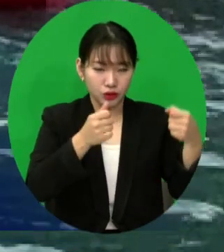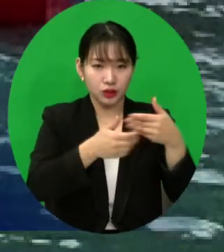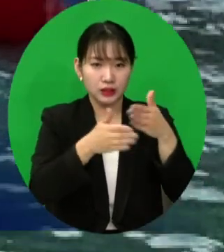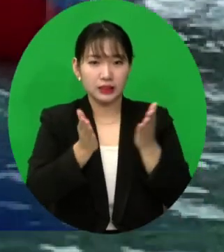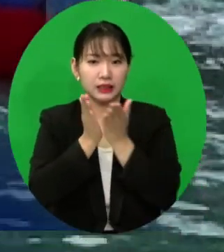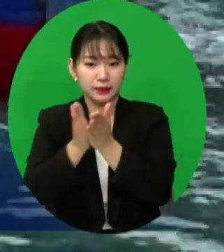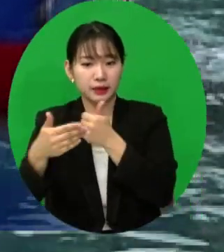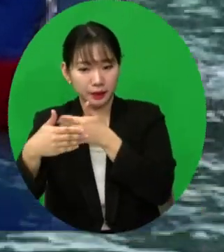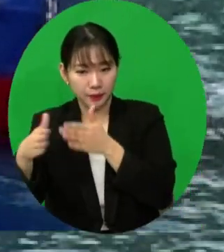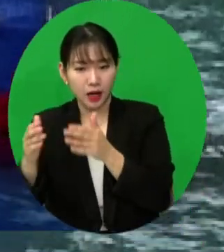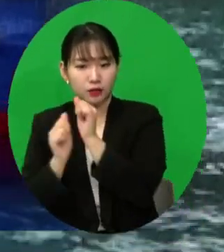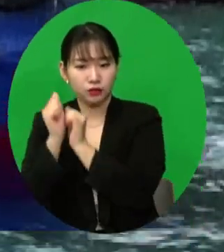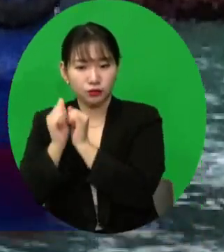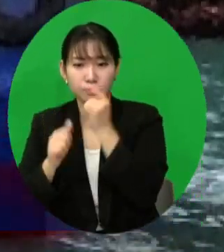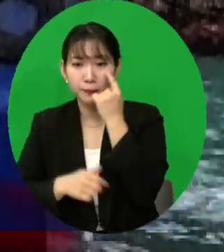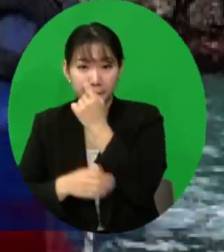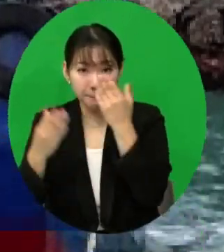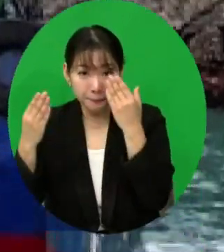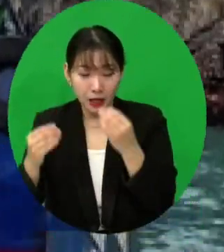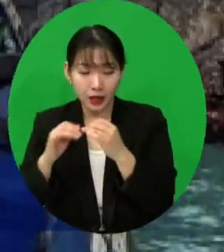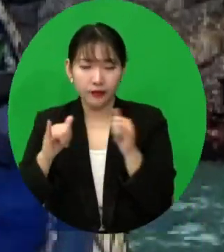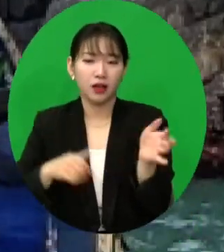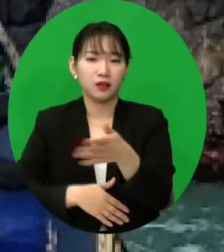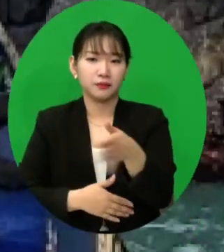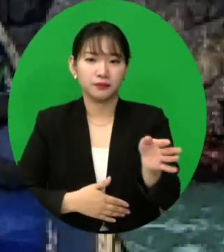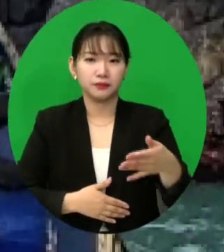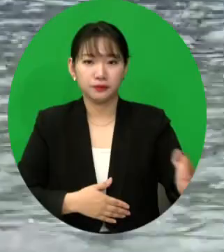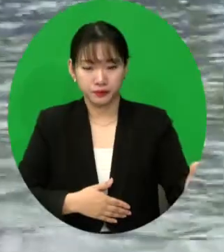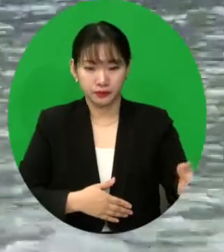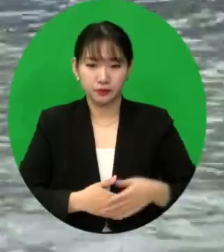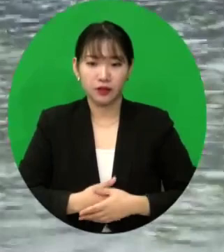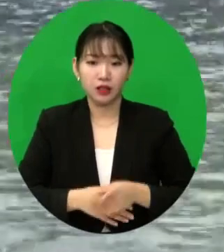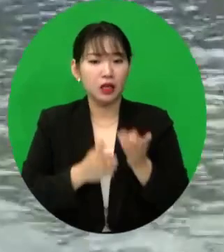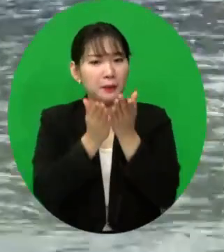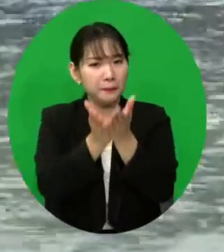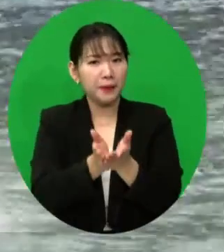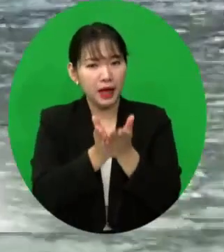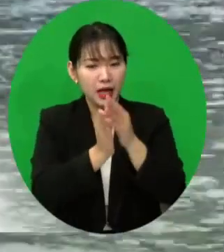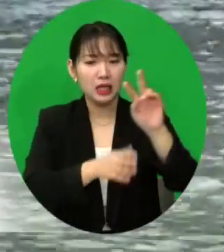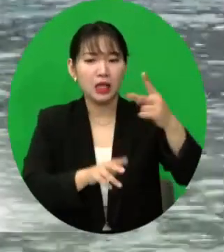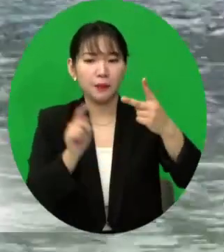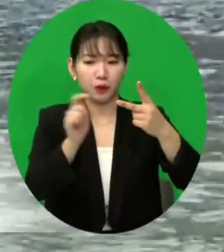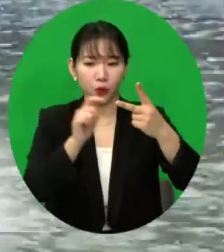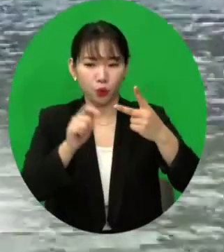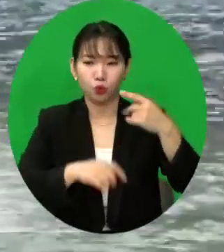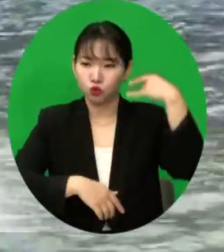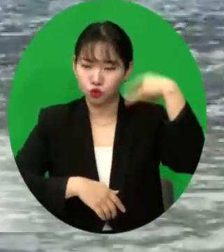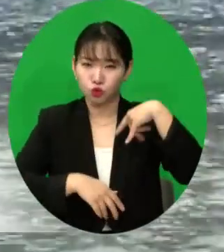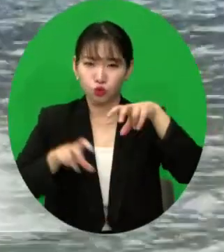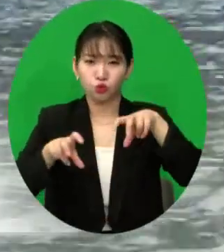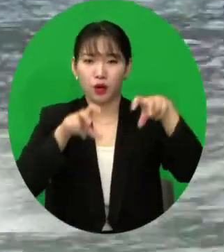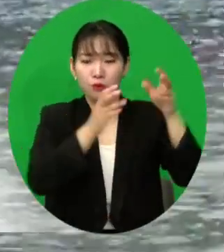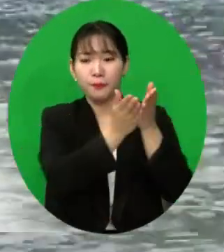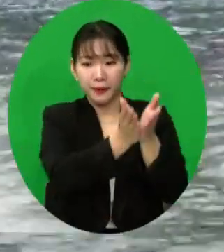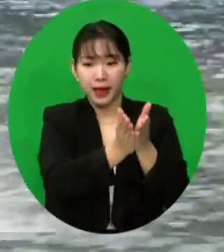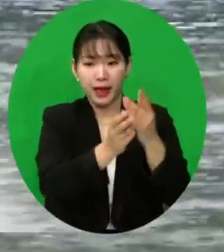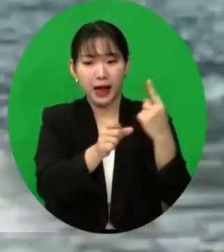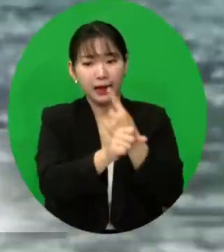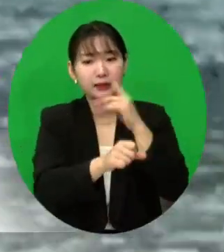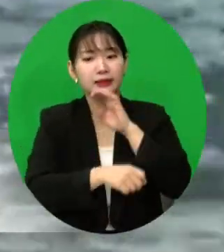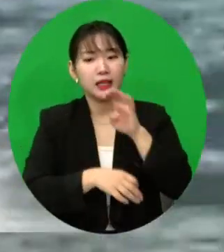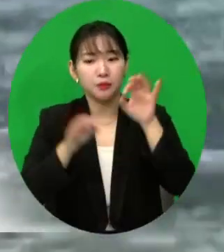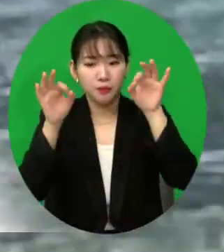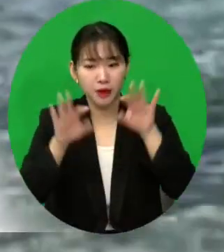기관실 확인했는데 선원이 보이지 않았으며 이 선박은 200톤급 중국 화물선으로 1시간 40분